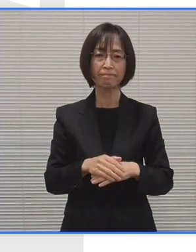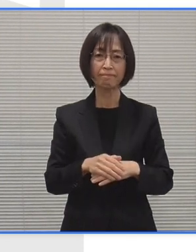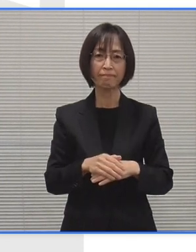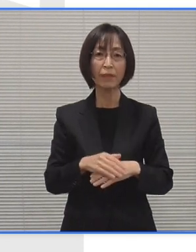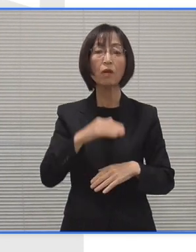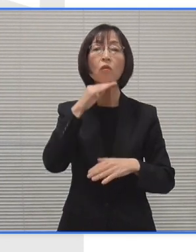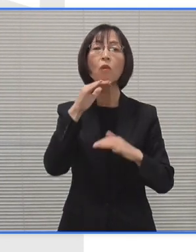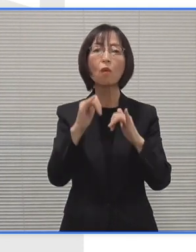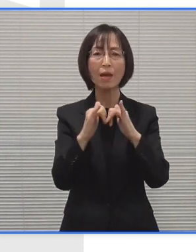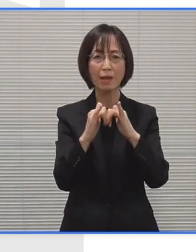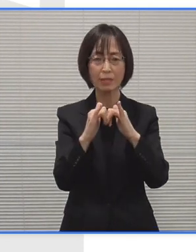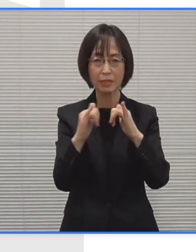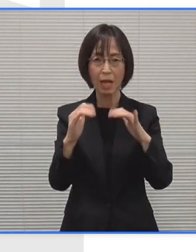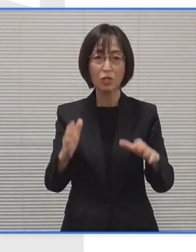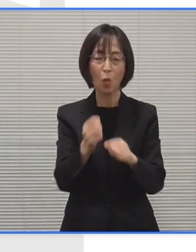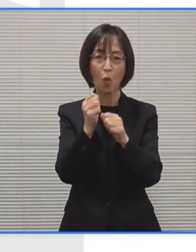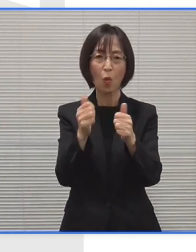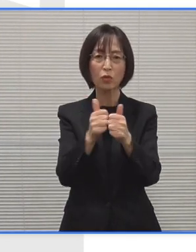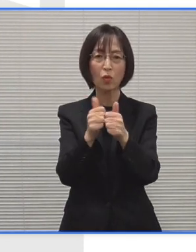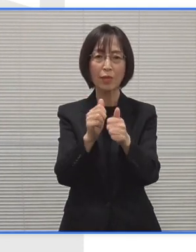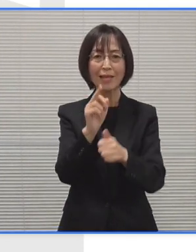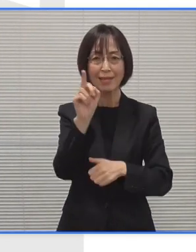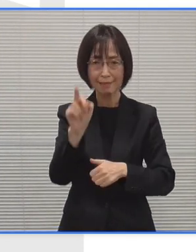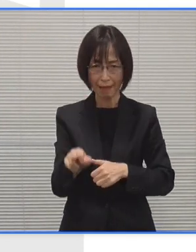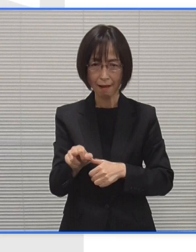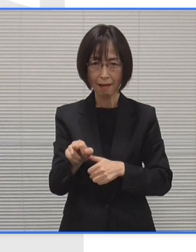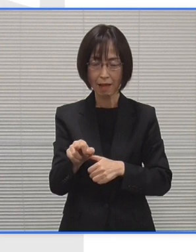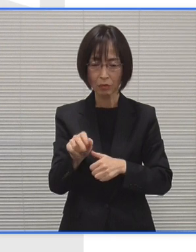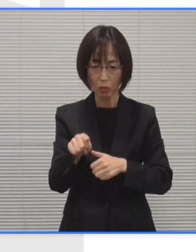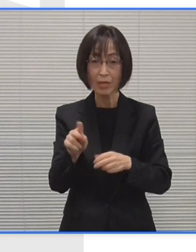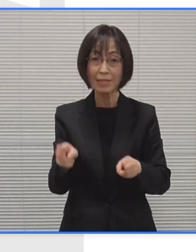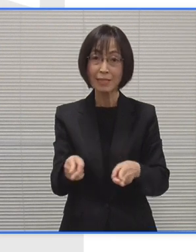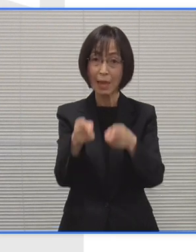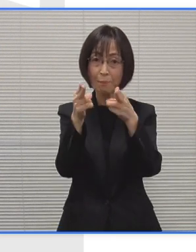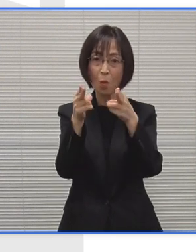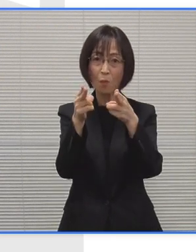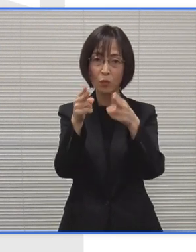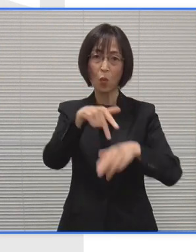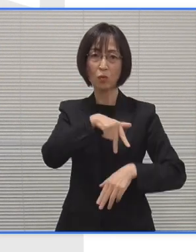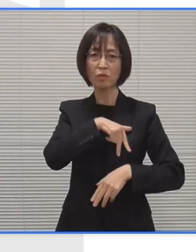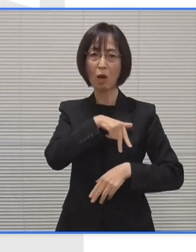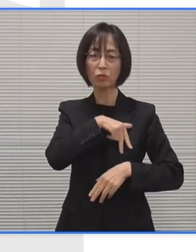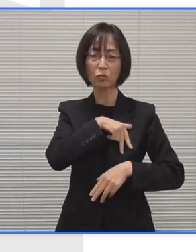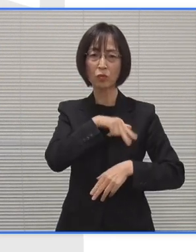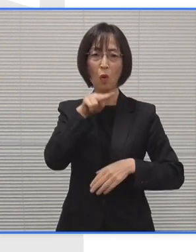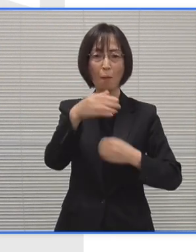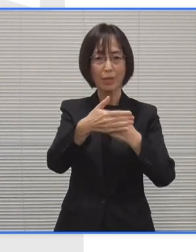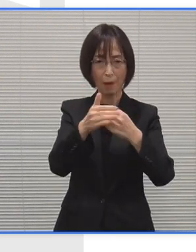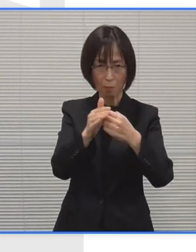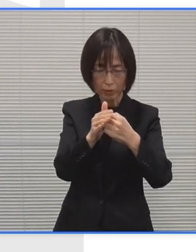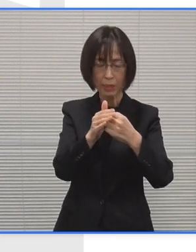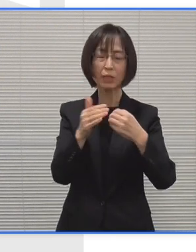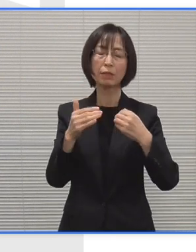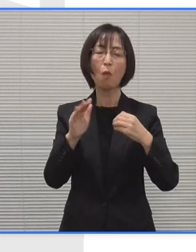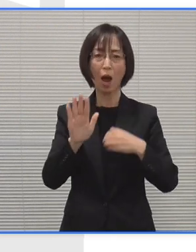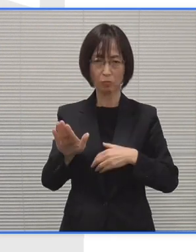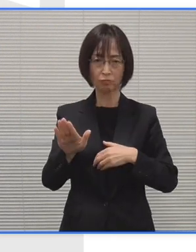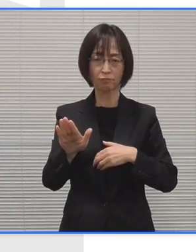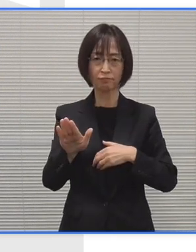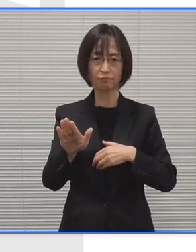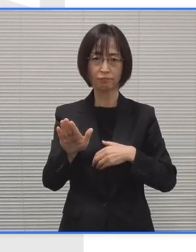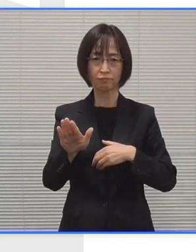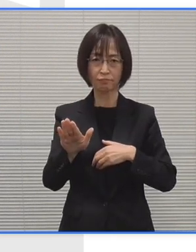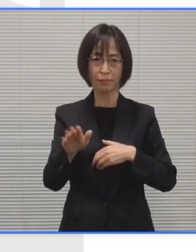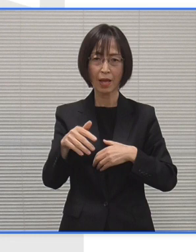高齢者総合センターといったこう専門のスタッフによる見守りもありますし、また